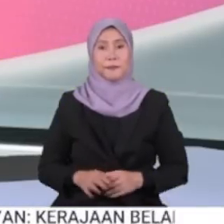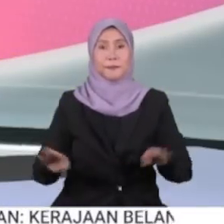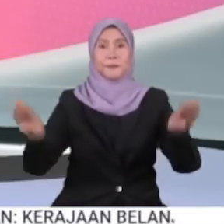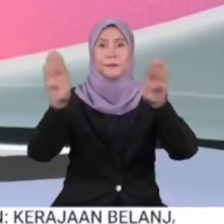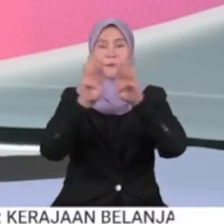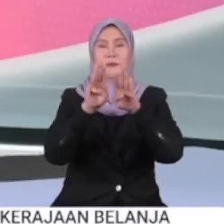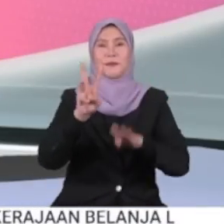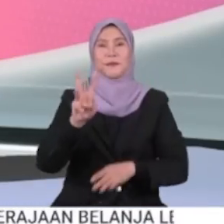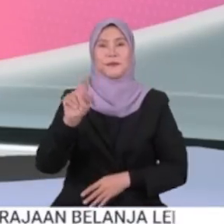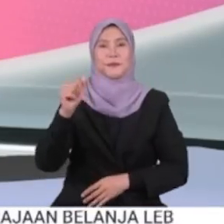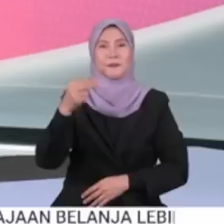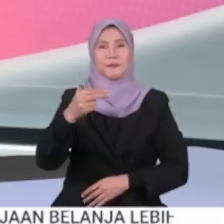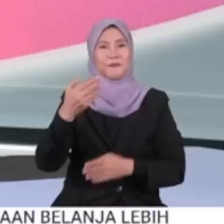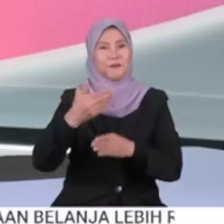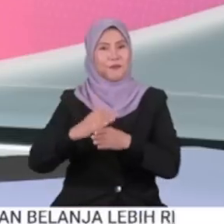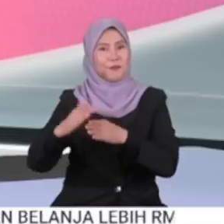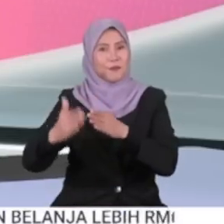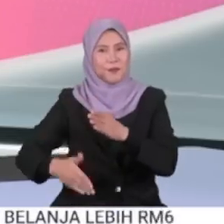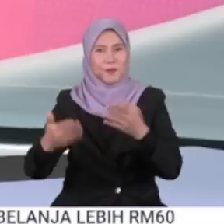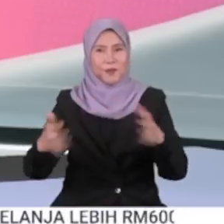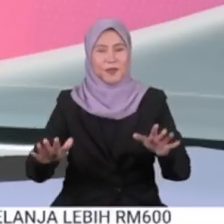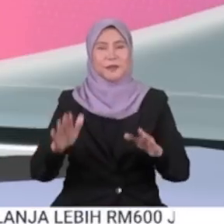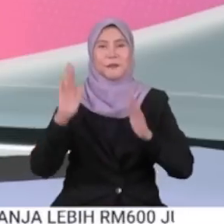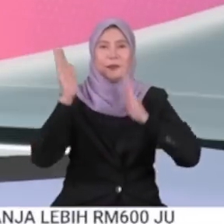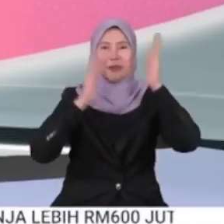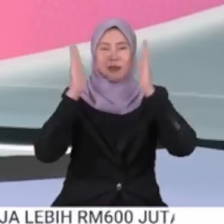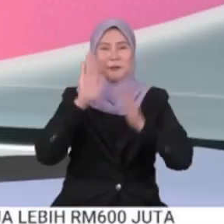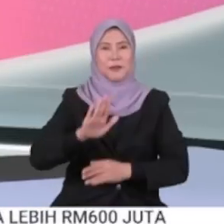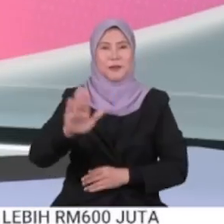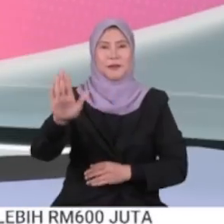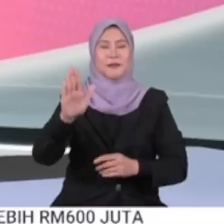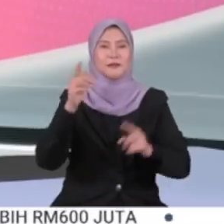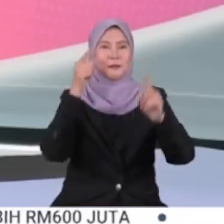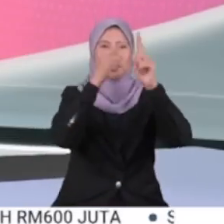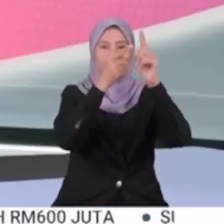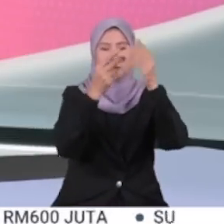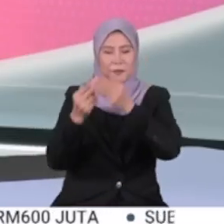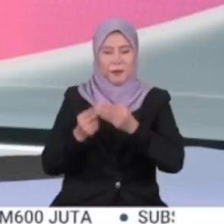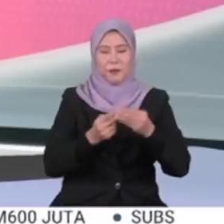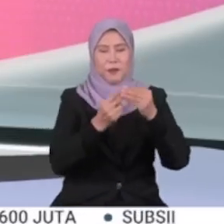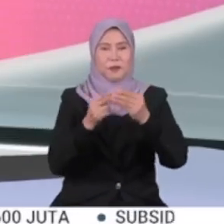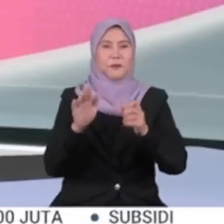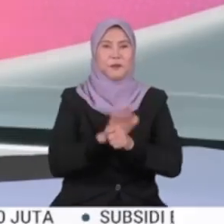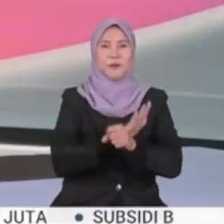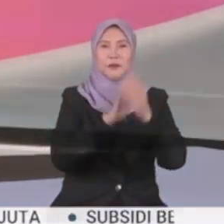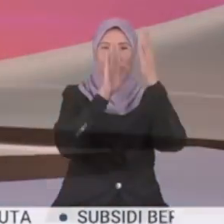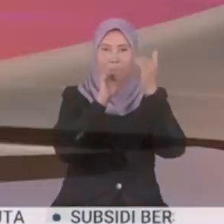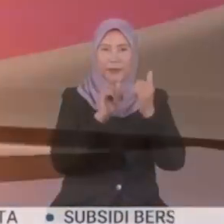Berita Wilayah berakhir di sini. Saya SAHIH Samsudin, Malaysia Madani, tekad perpaduan penuhi harapan.